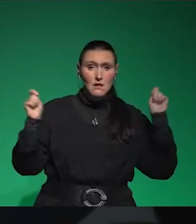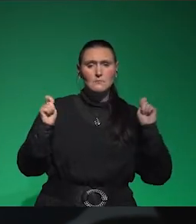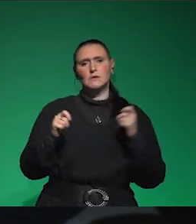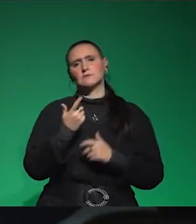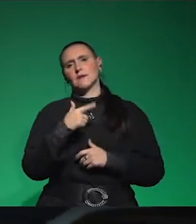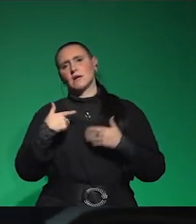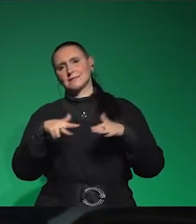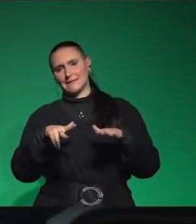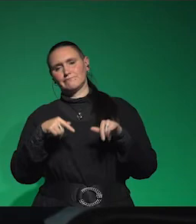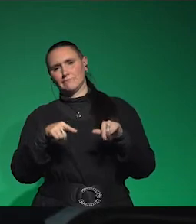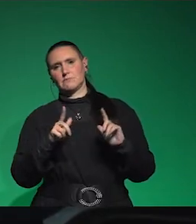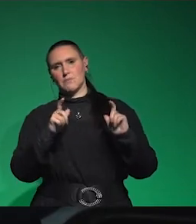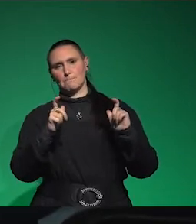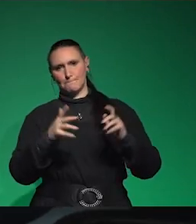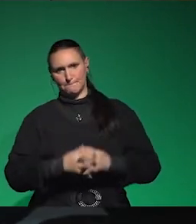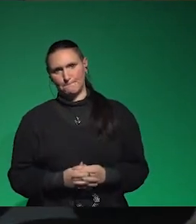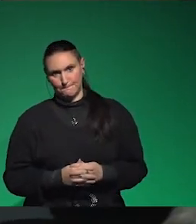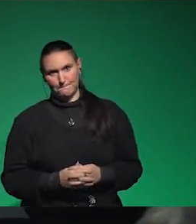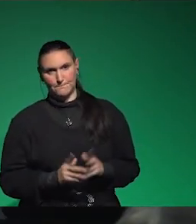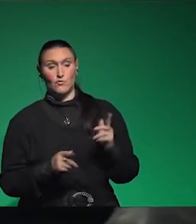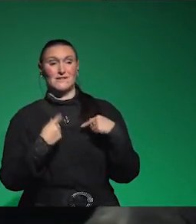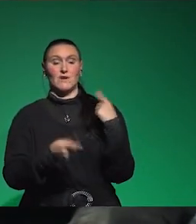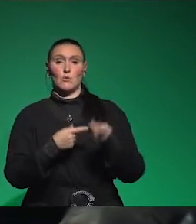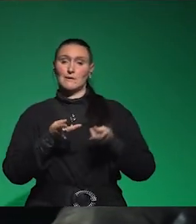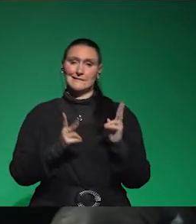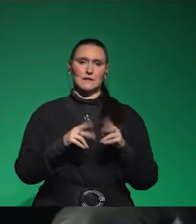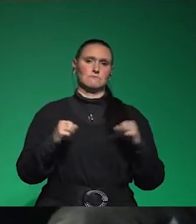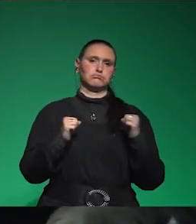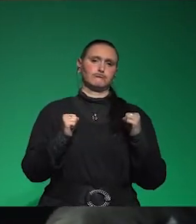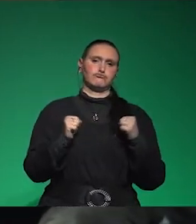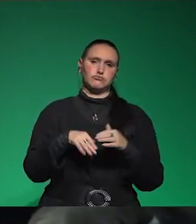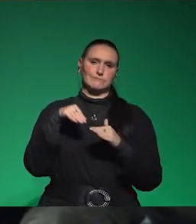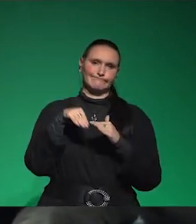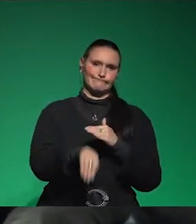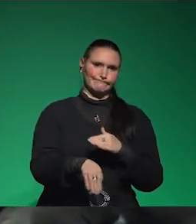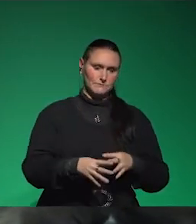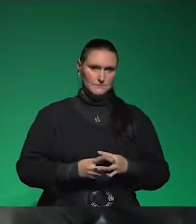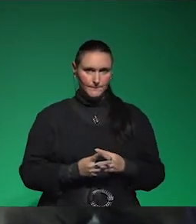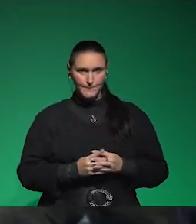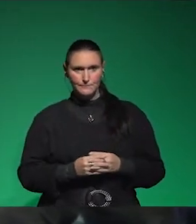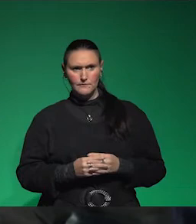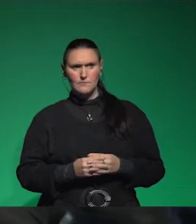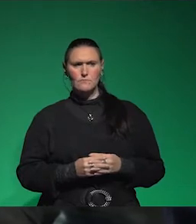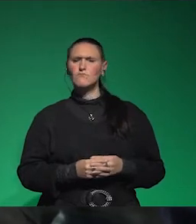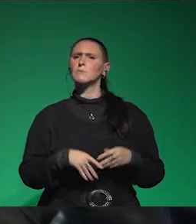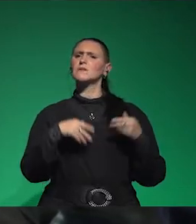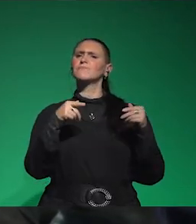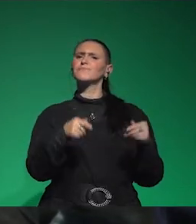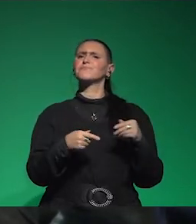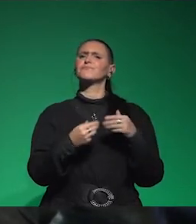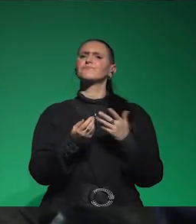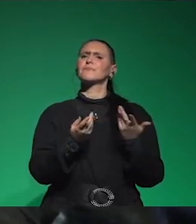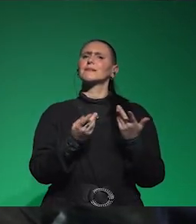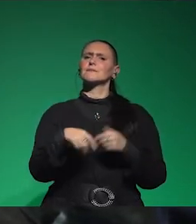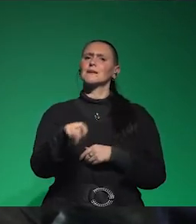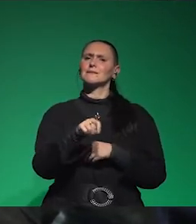eingesetzt. Die zweite Frage ist, aus welchen Quellen beziehen Sie jetzt die Samen